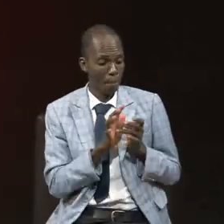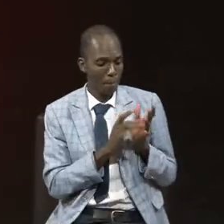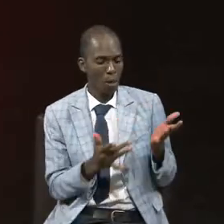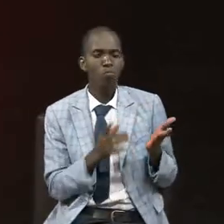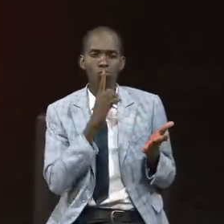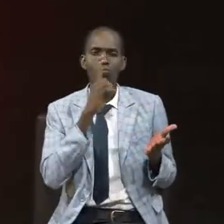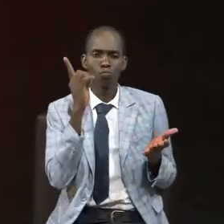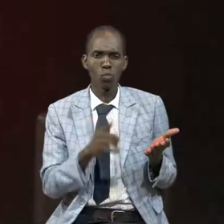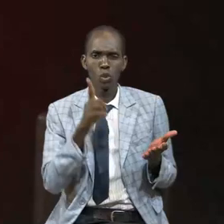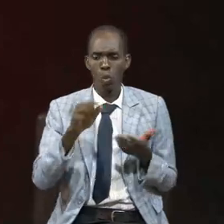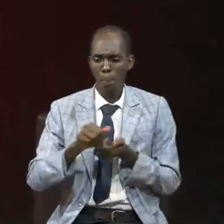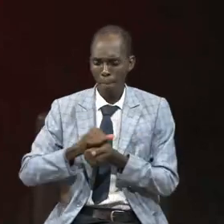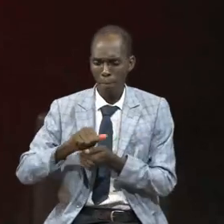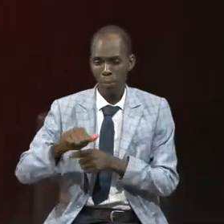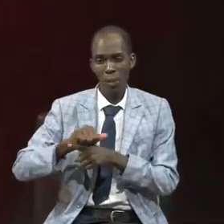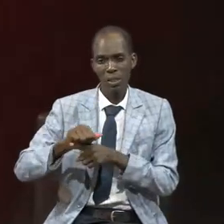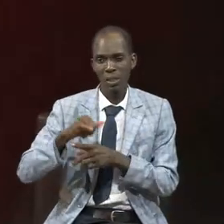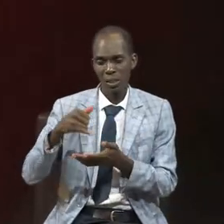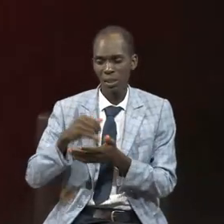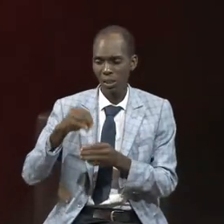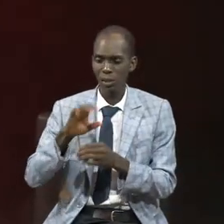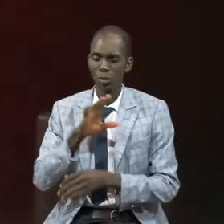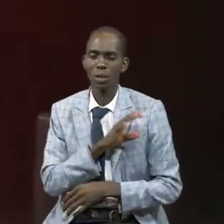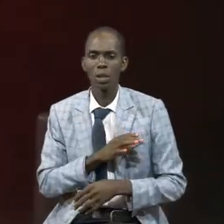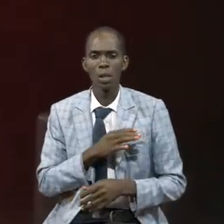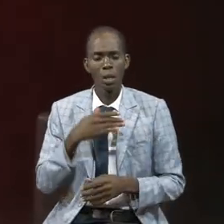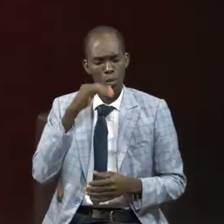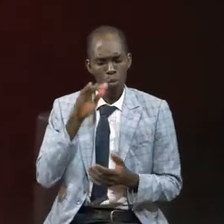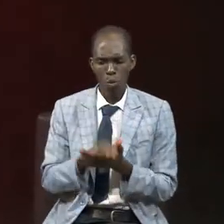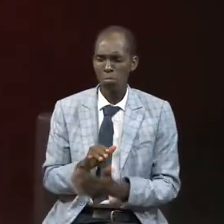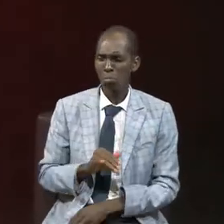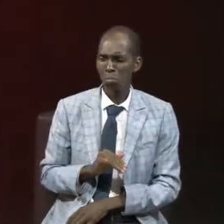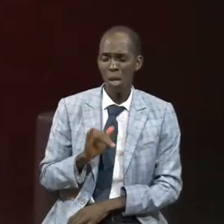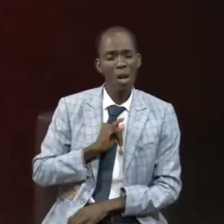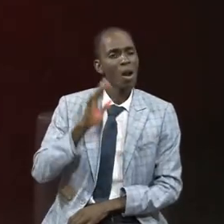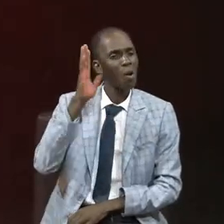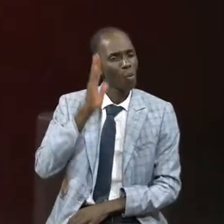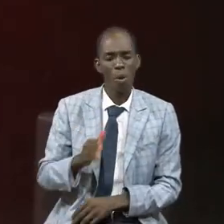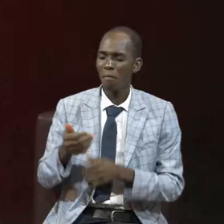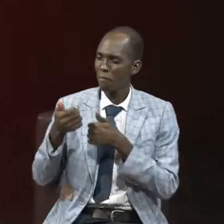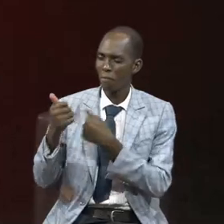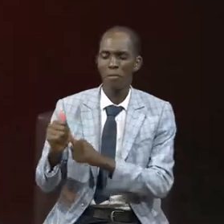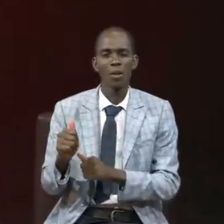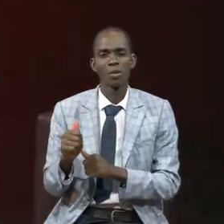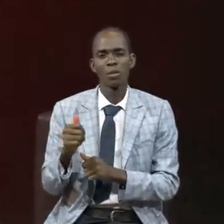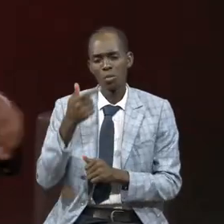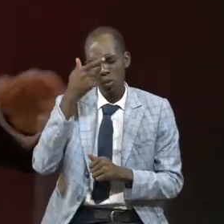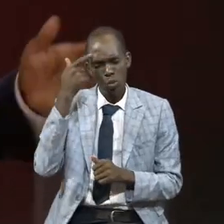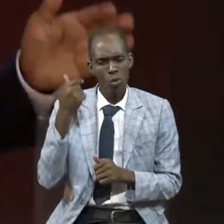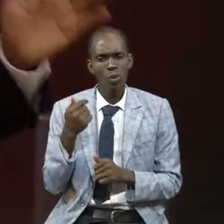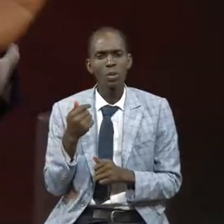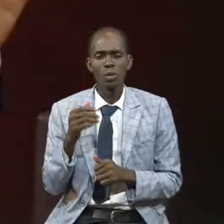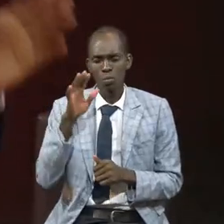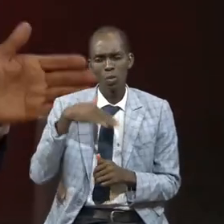pratiquez cela à la maison. À cause de cela, la femme dit, je vais croire que c'est merveilleux que